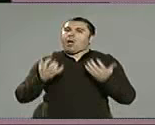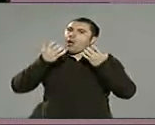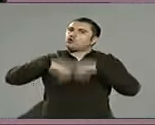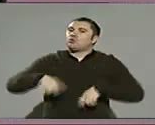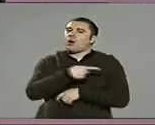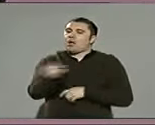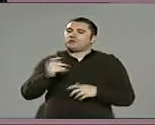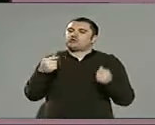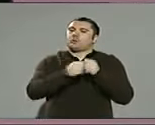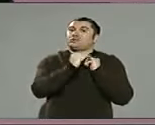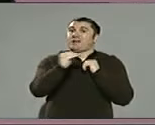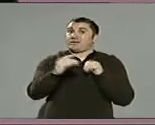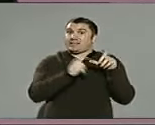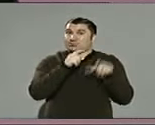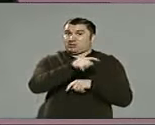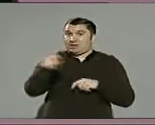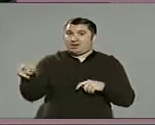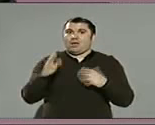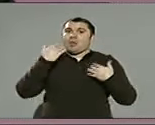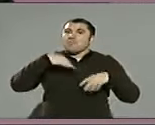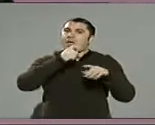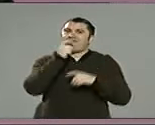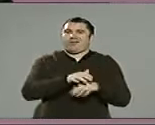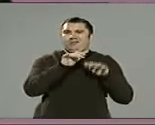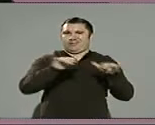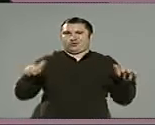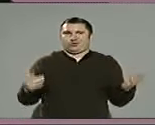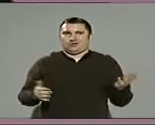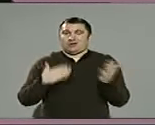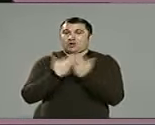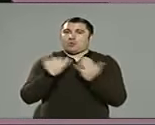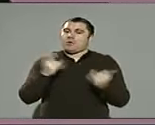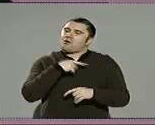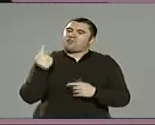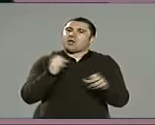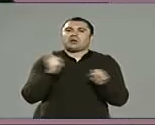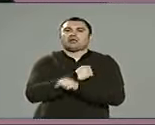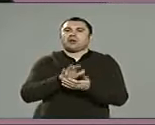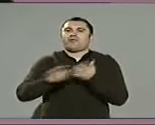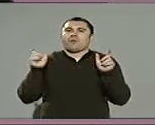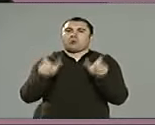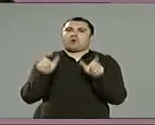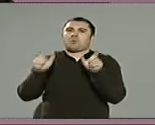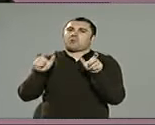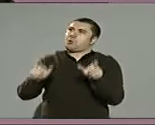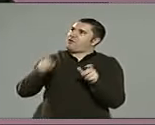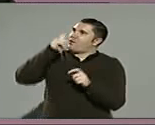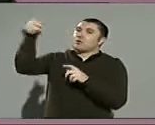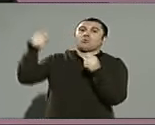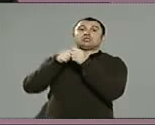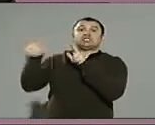das bedeutet, wir wollen und wir dürfen nicht alles nur deshalb blockieren, weil es gerade mal von der Bundesregierung